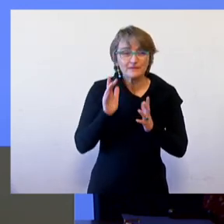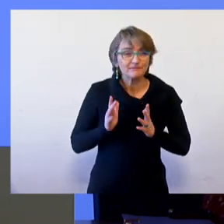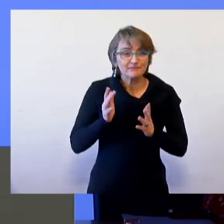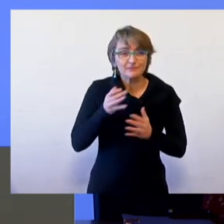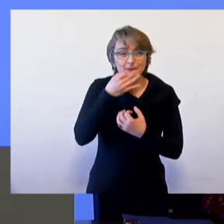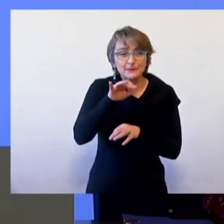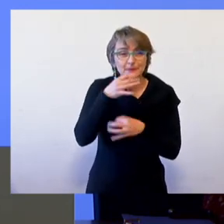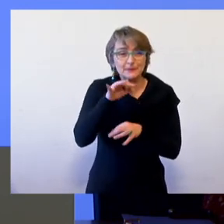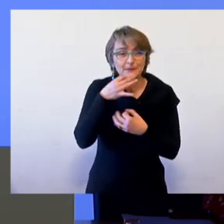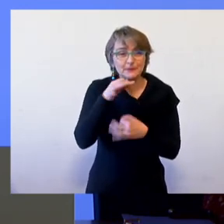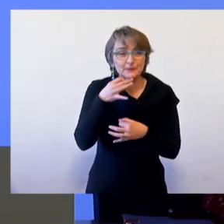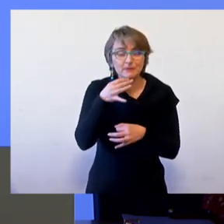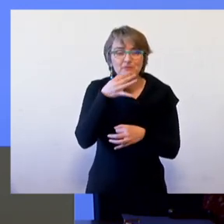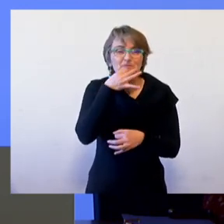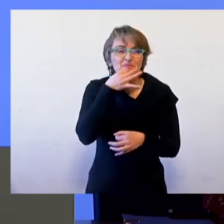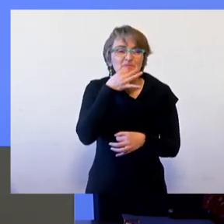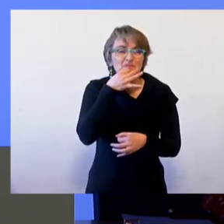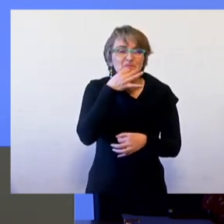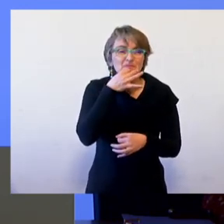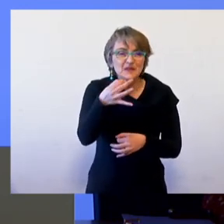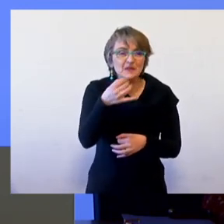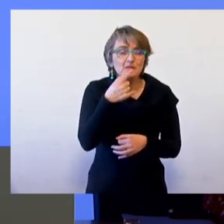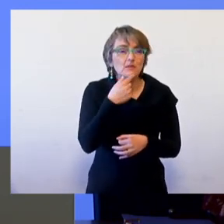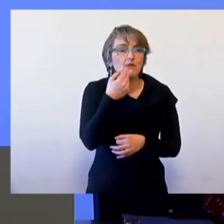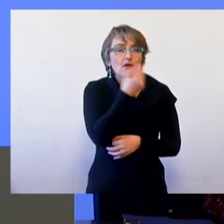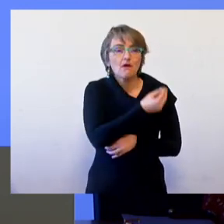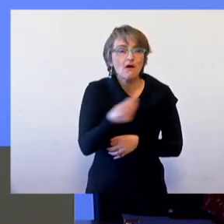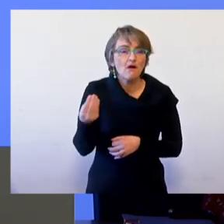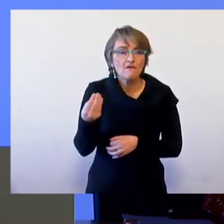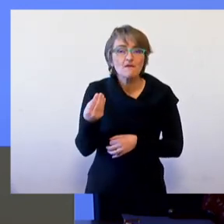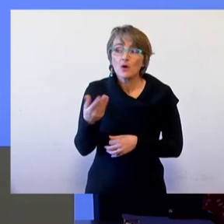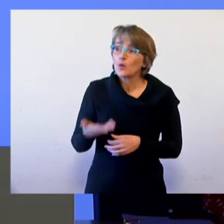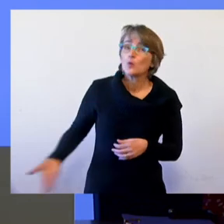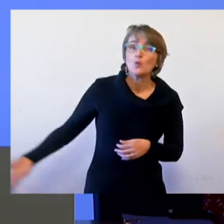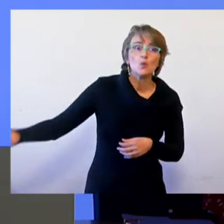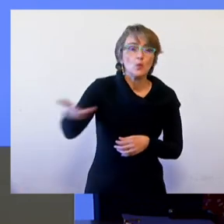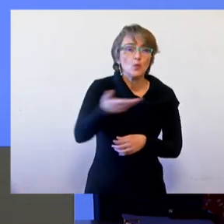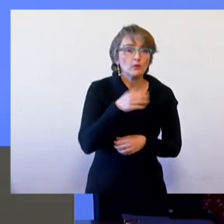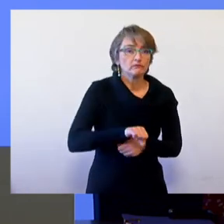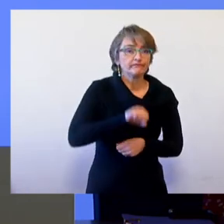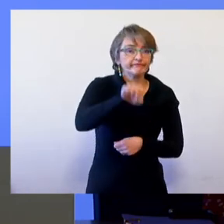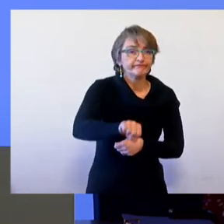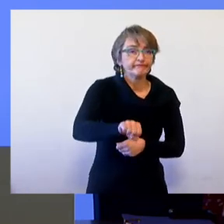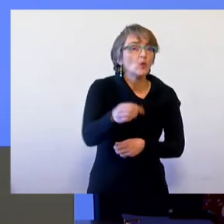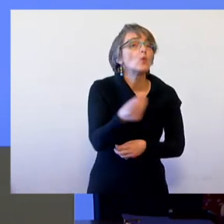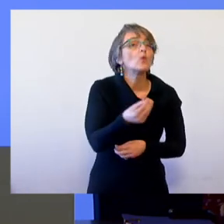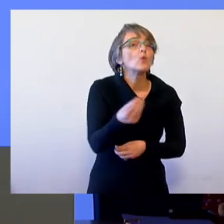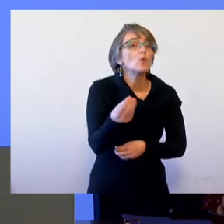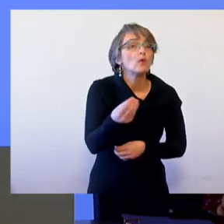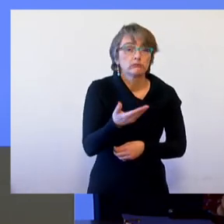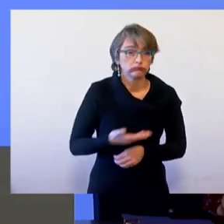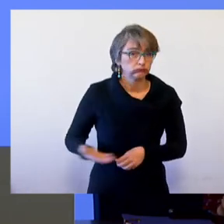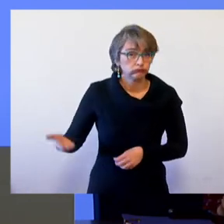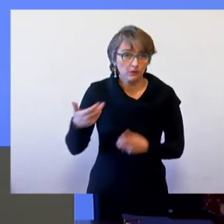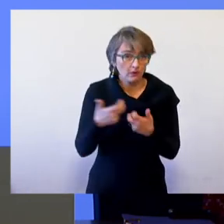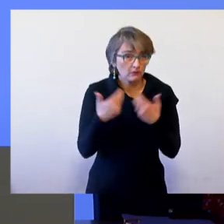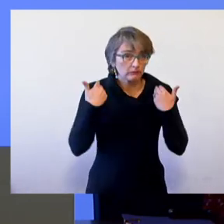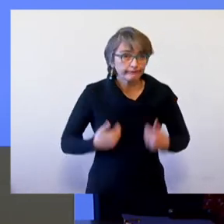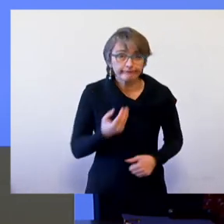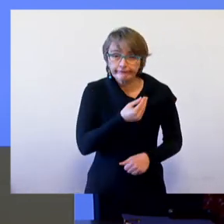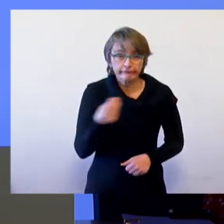suspicion sur où je mets mes enfants à l'école. Moi, mes enfants, ils sont à l'école publique de secteur, là où la carte scolaire m'a